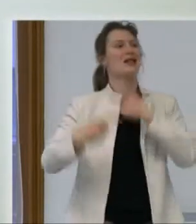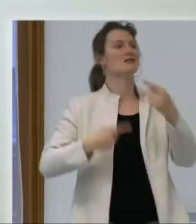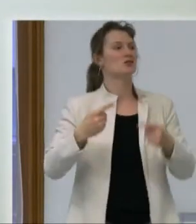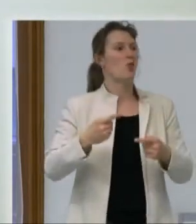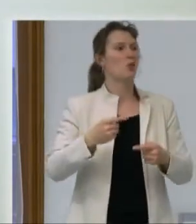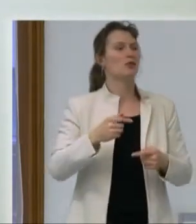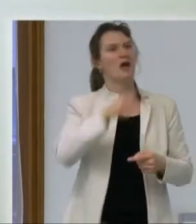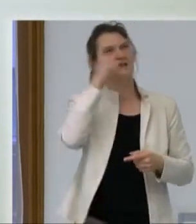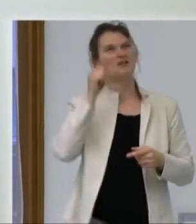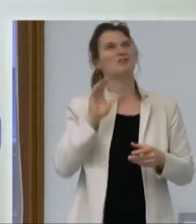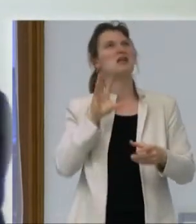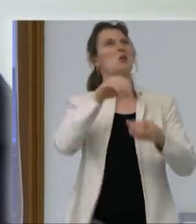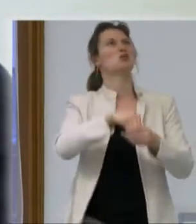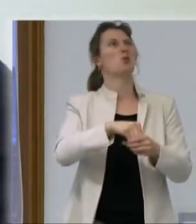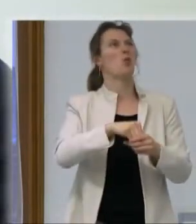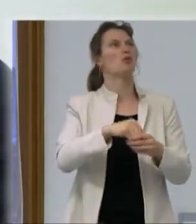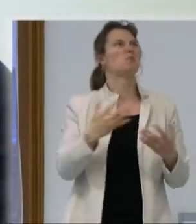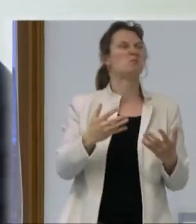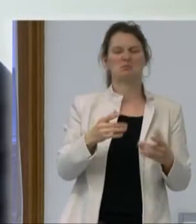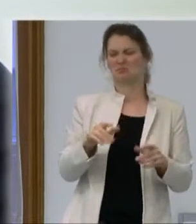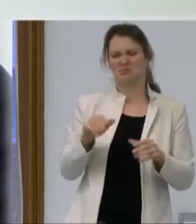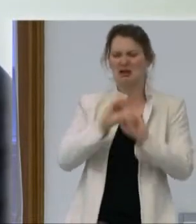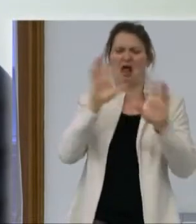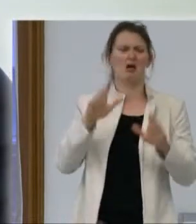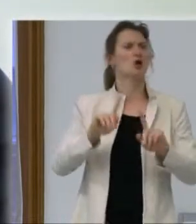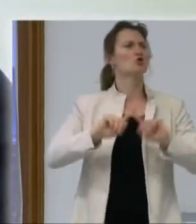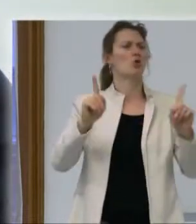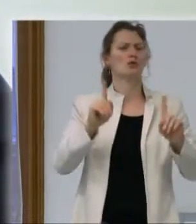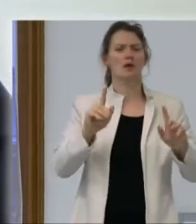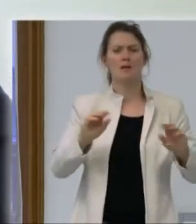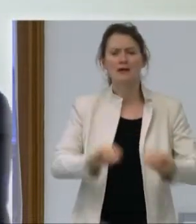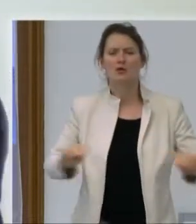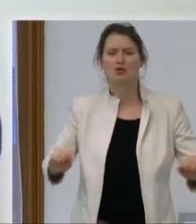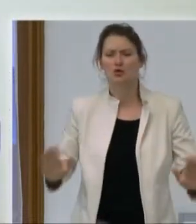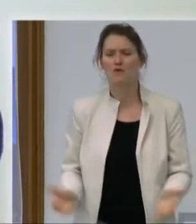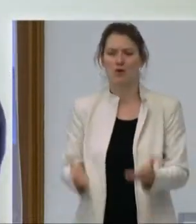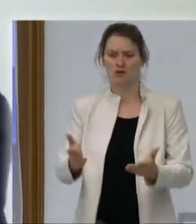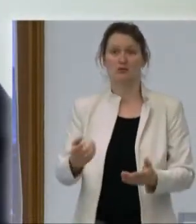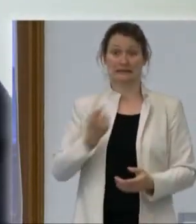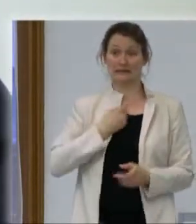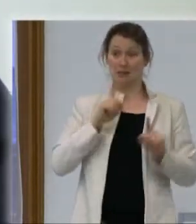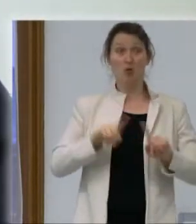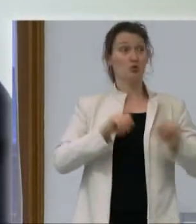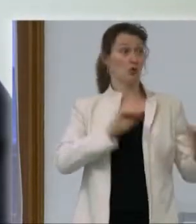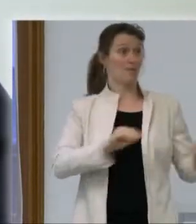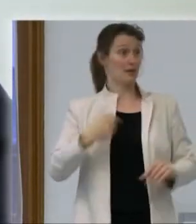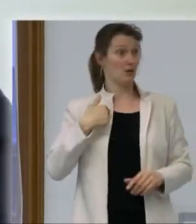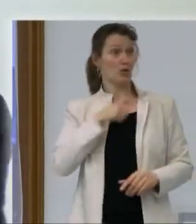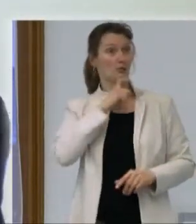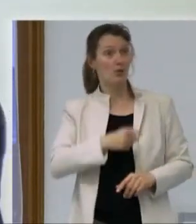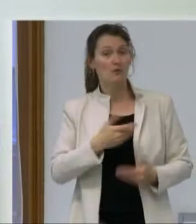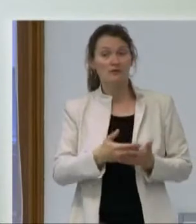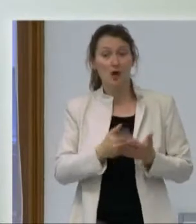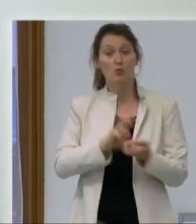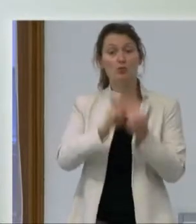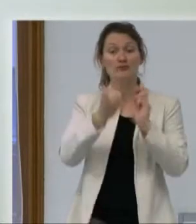verengt gesehen, oft als Konzept sonderpädagogischer Förderung. Auch ich bin jemand, der aus der Sonderpädagogik kommt und lege natürlich auch im Zusammenhang mit